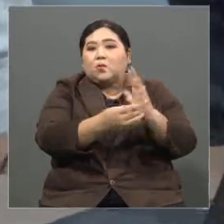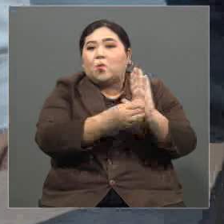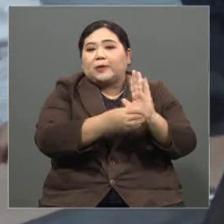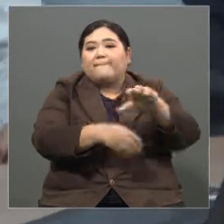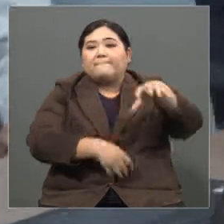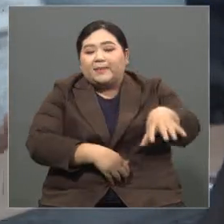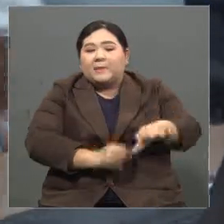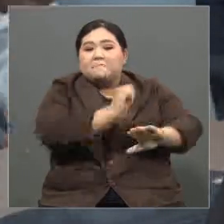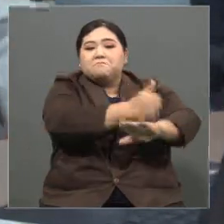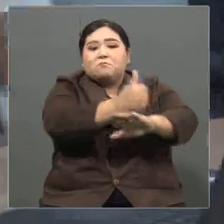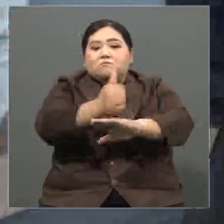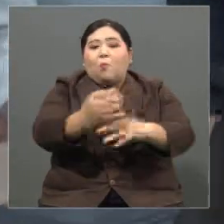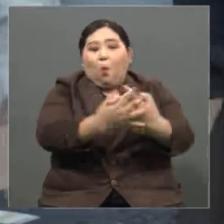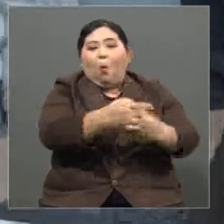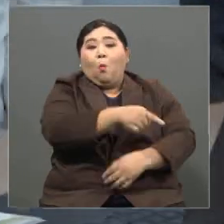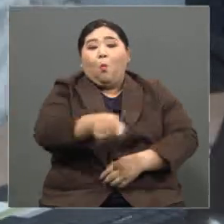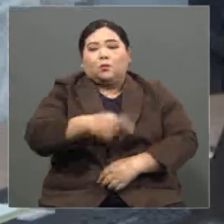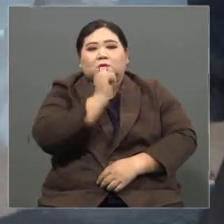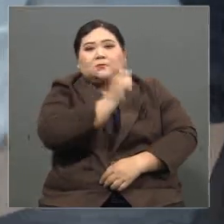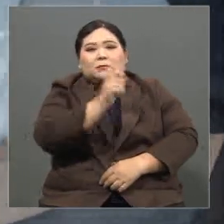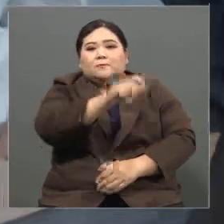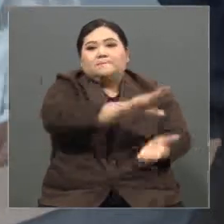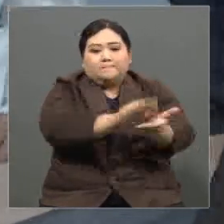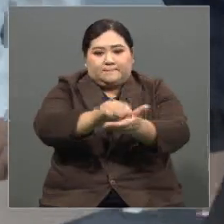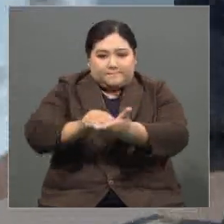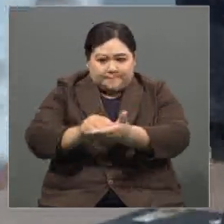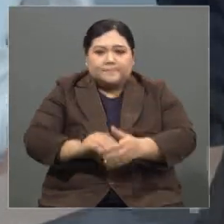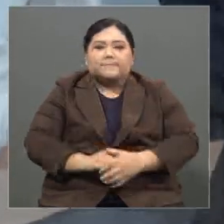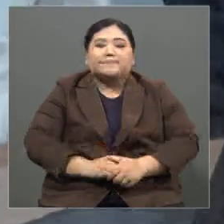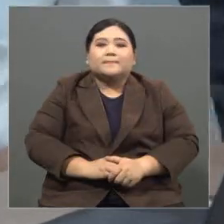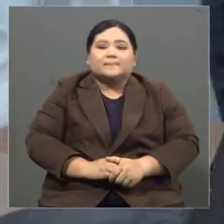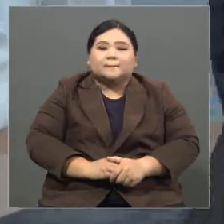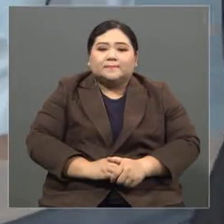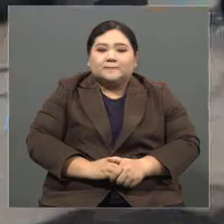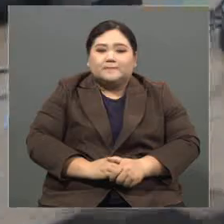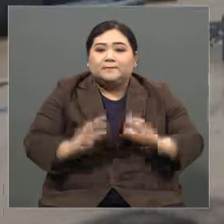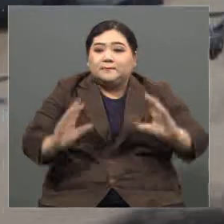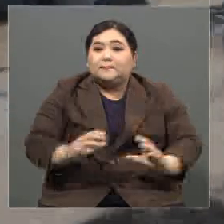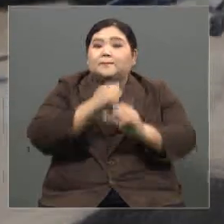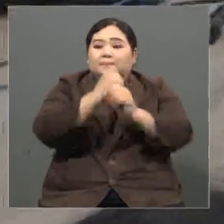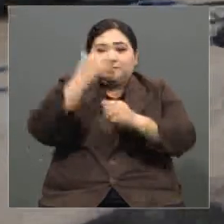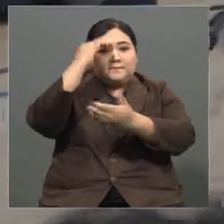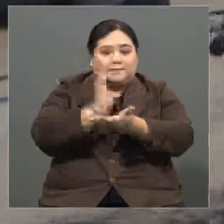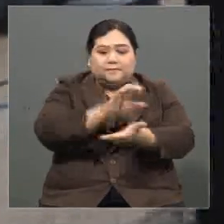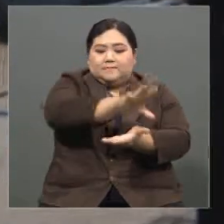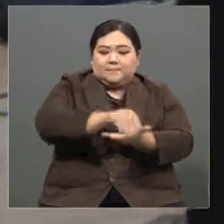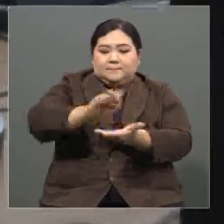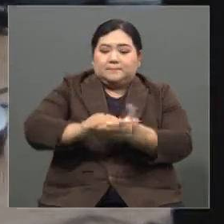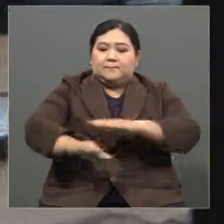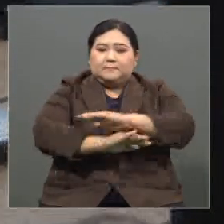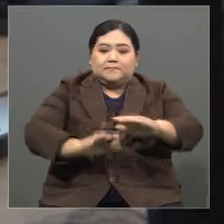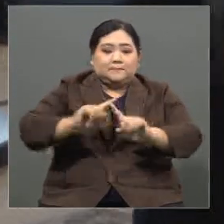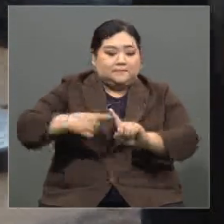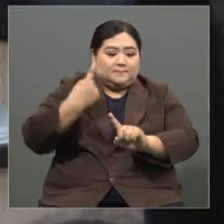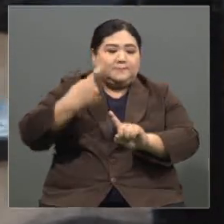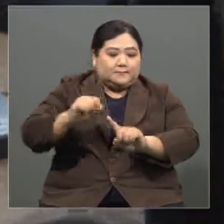บรรดาบอสที่อยู่ในนั้นด้วยภาพรวมสมุดสรุปข้อมูลการสอบสวนผู้เสียหายที่กองบัญชาการตำรวจสอบสวนกลางตั้งแต่วันที่ 10